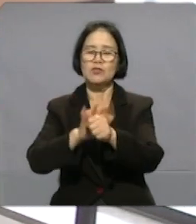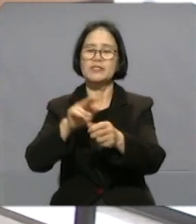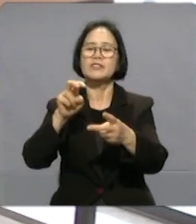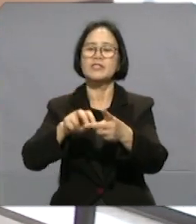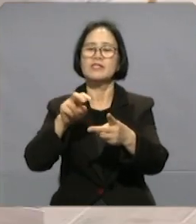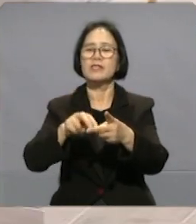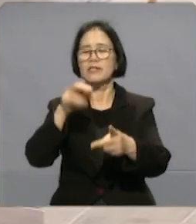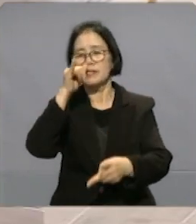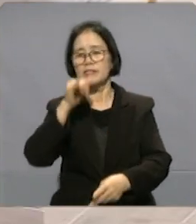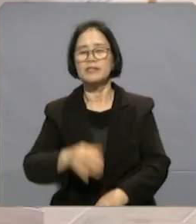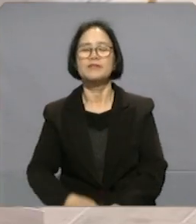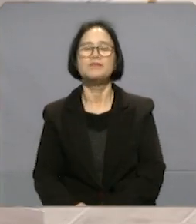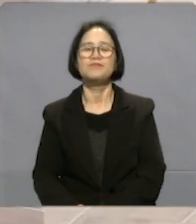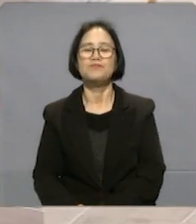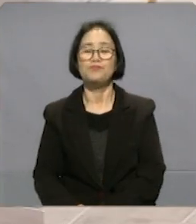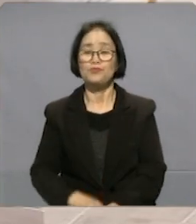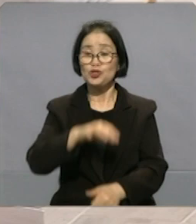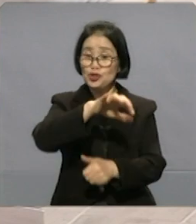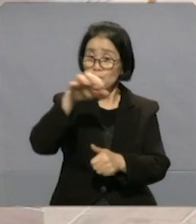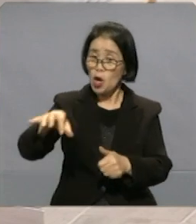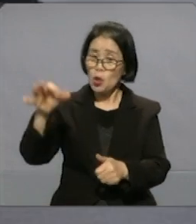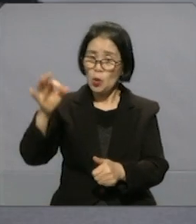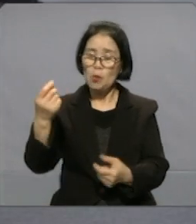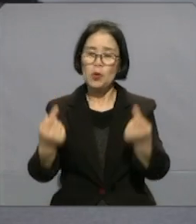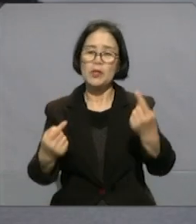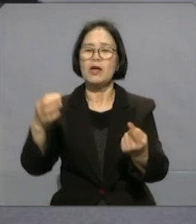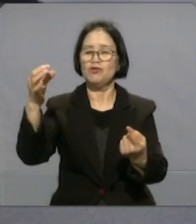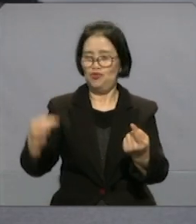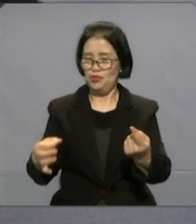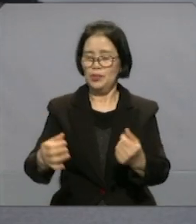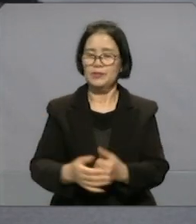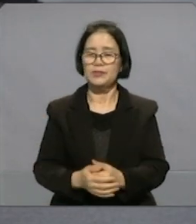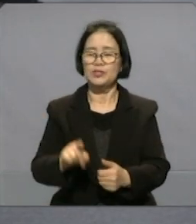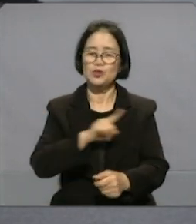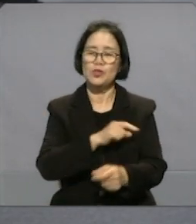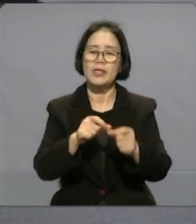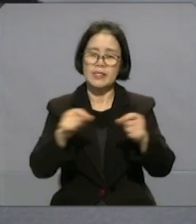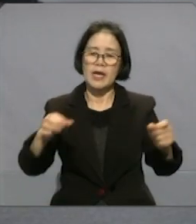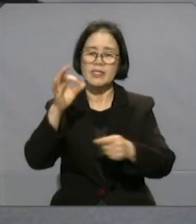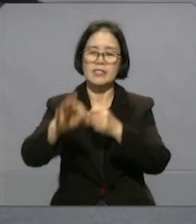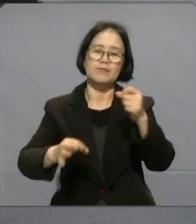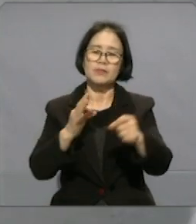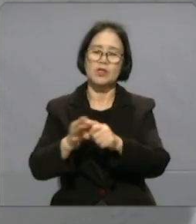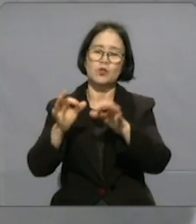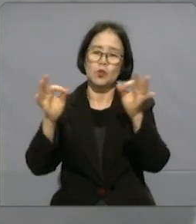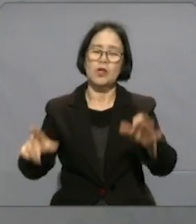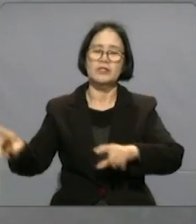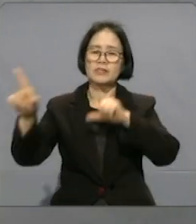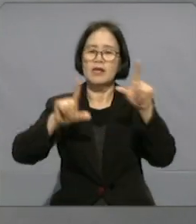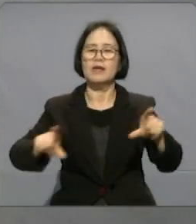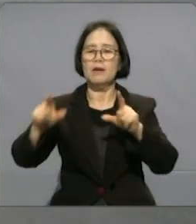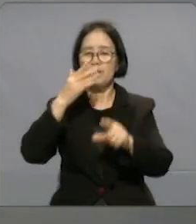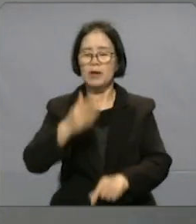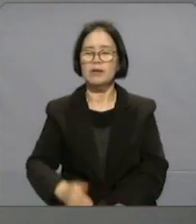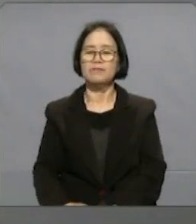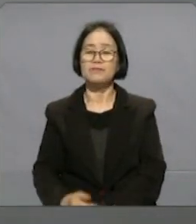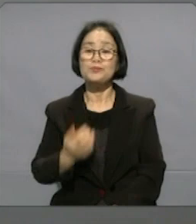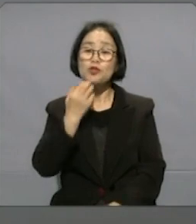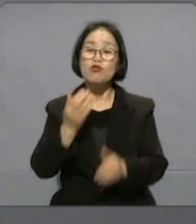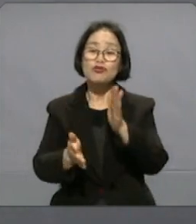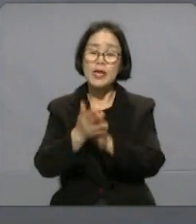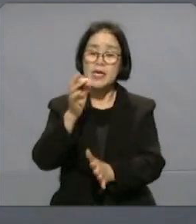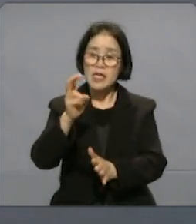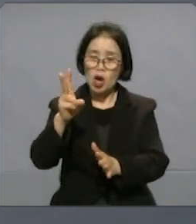갖추고 있습니다. 주변 시세보다 낮은 임대료로 최장 10년 동안 살 수 있습니다. 서울시에선